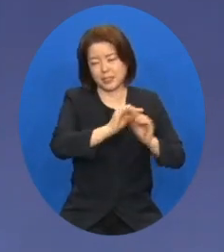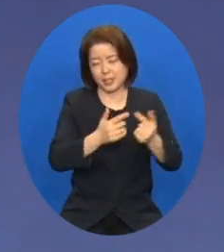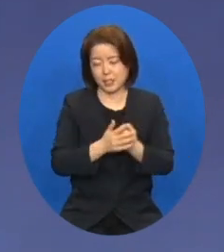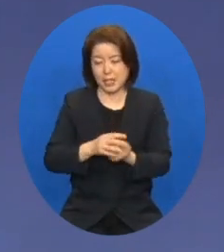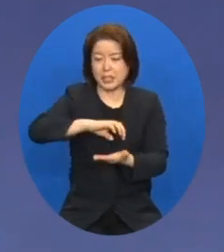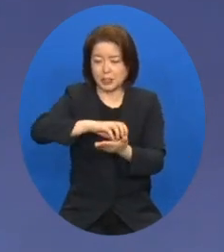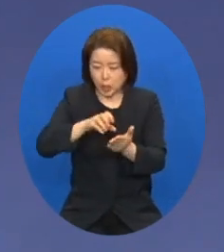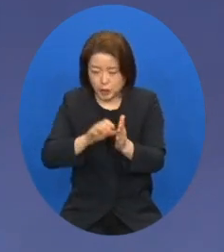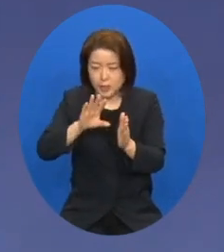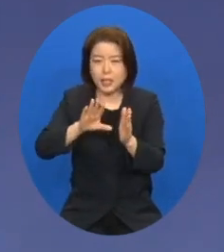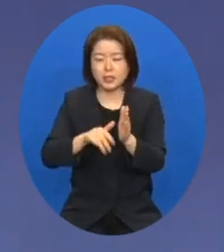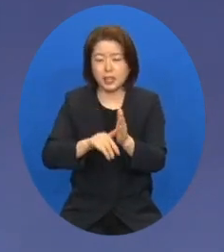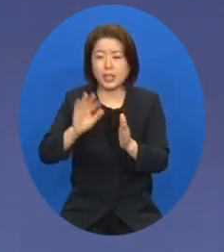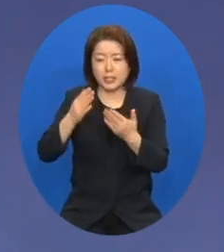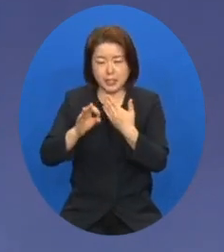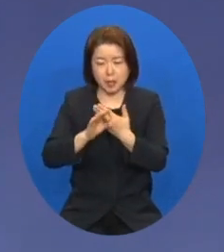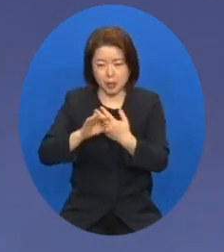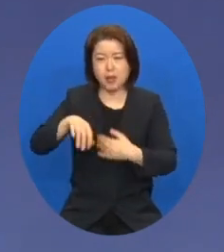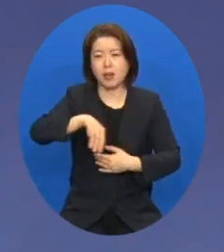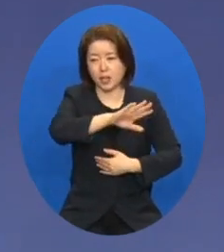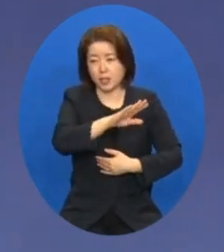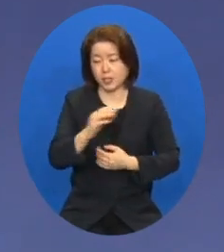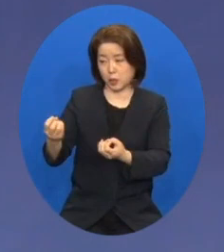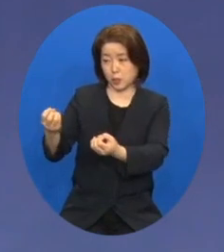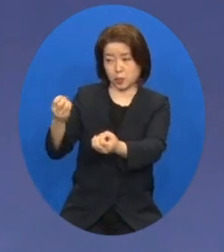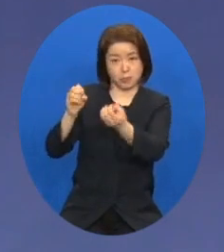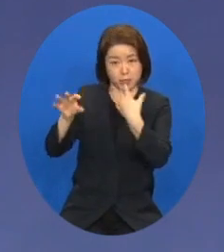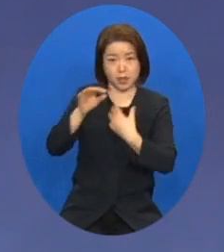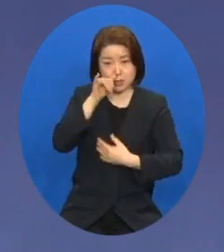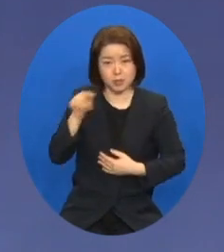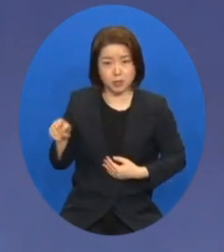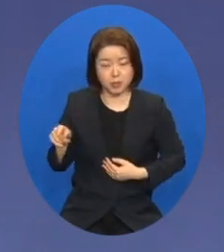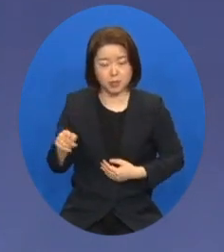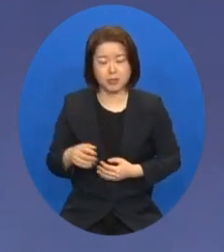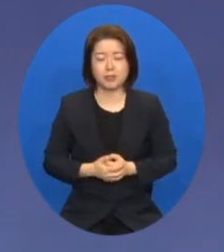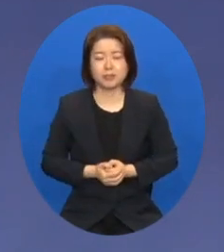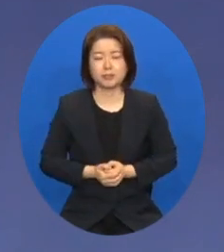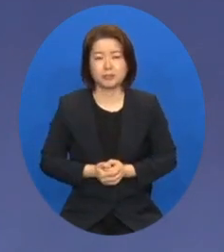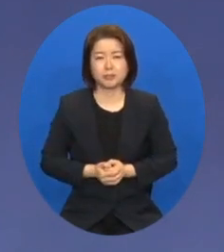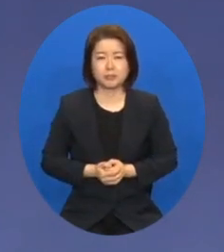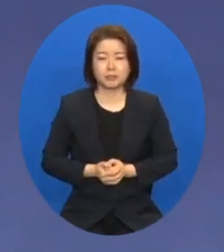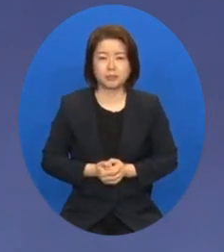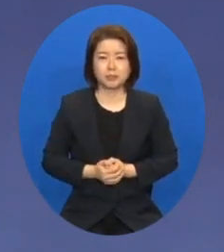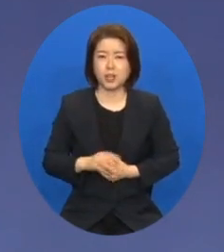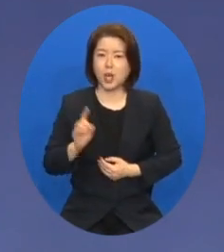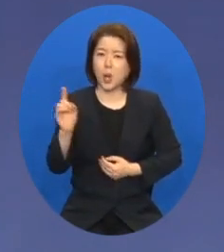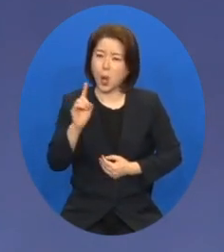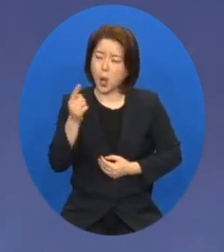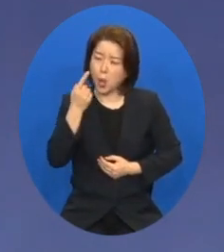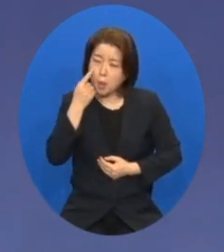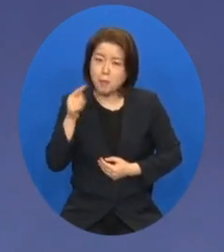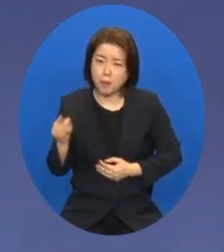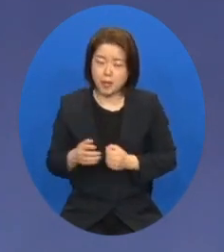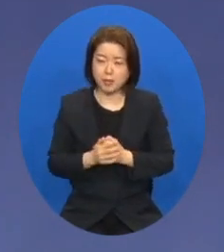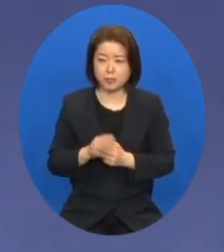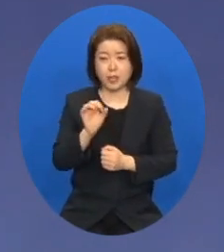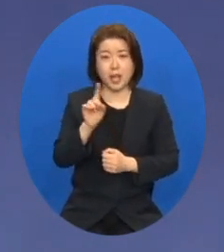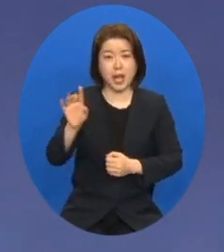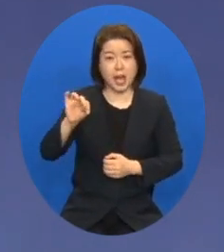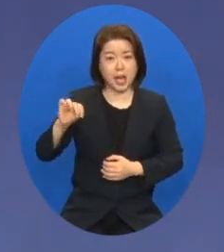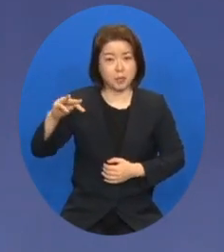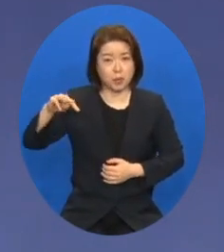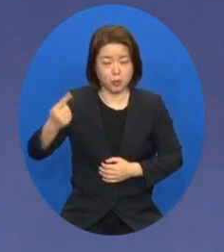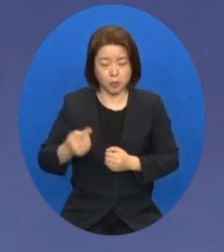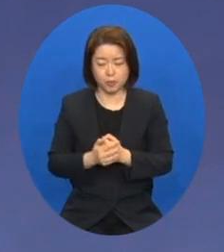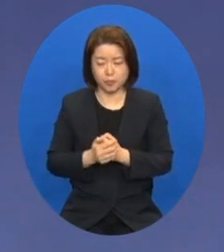그때 가겠습니다 라고 대적 대답을 했다는 겁니다 어떤 뜻에서 보면 아볼로는 고린도